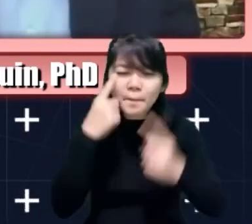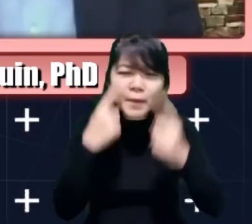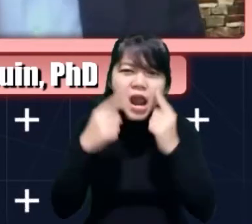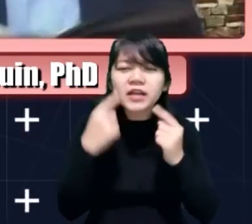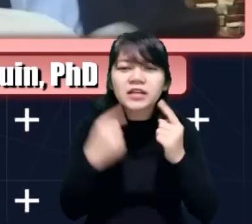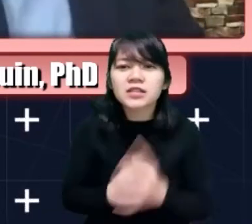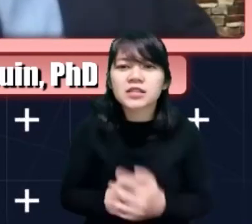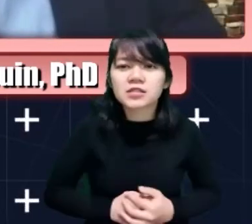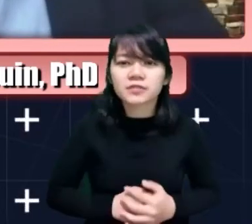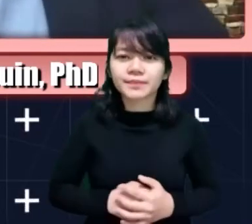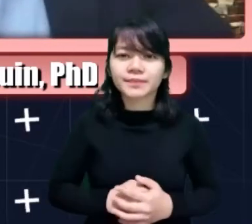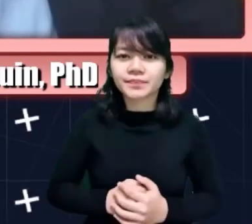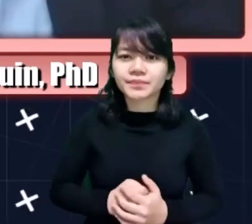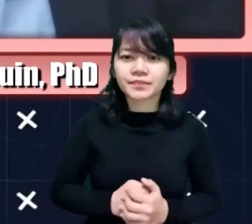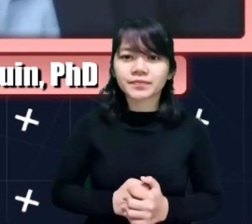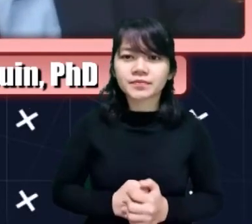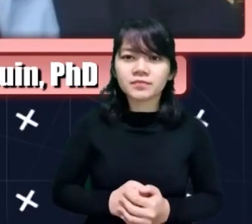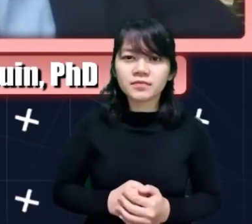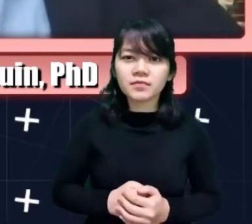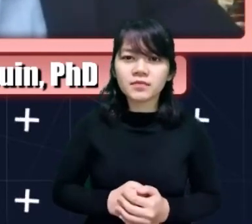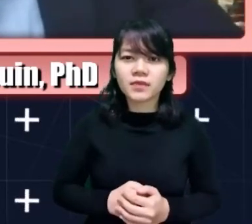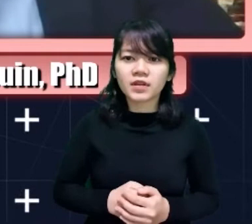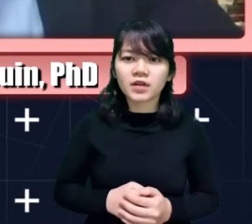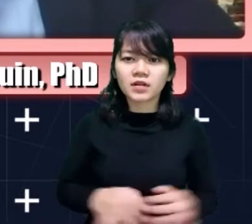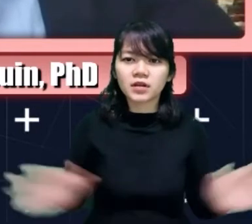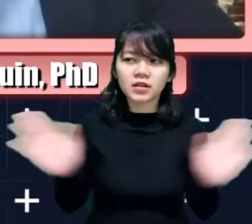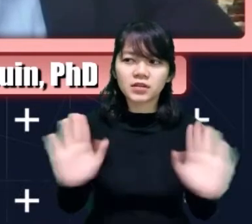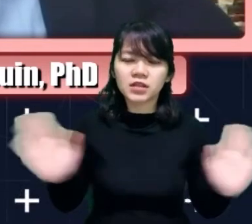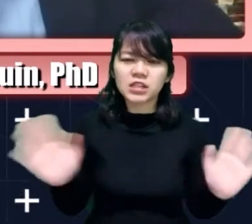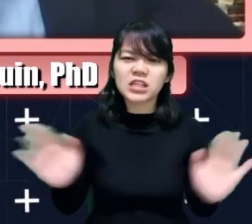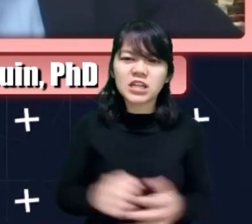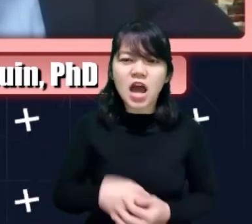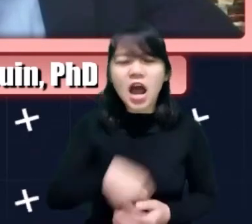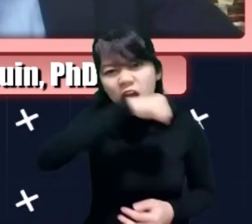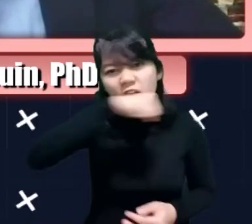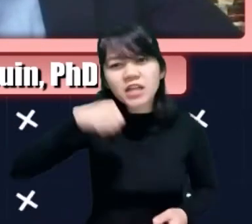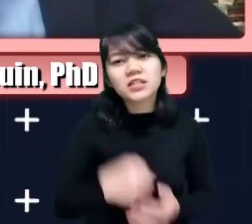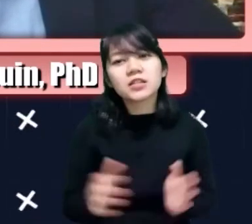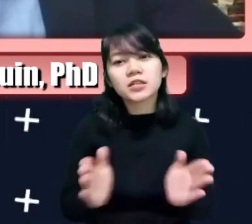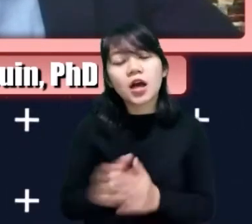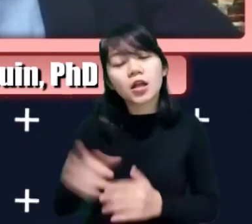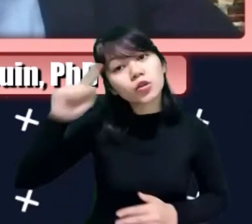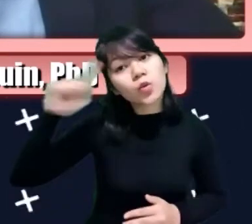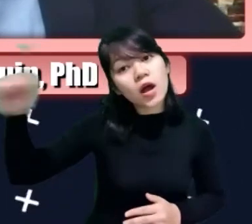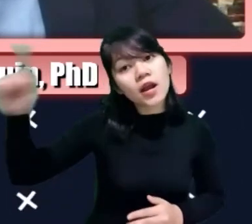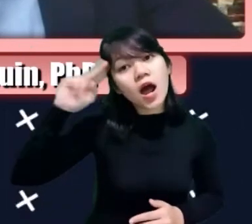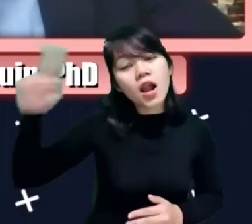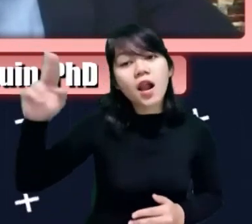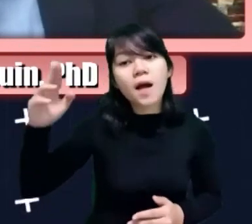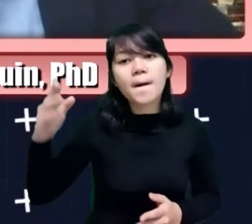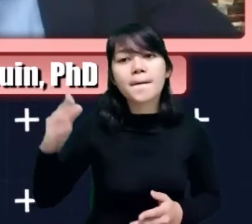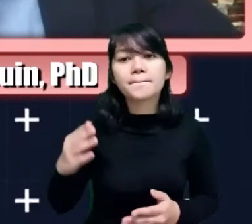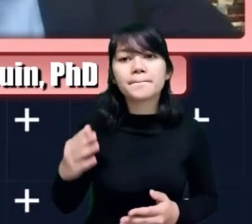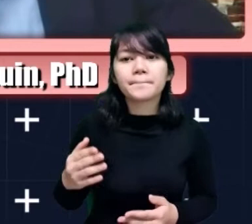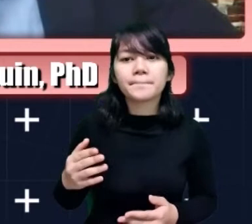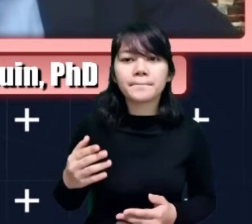karena tidak ada daging. Lalu Tuhan Allah memberikan kepada mereka daging ya, burung puyuh